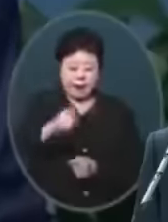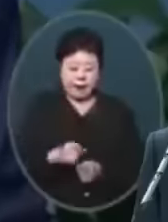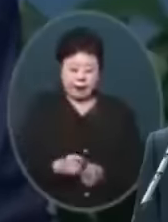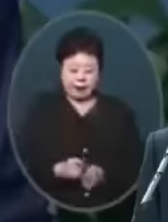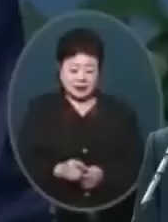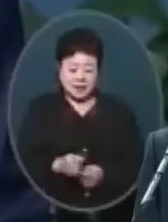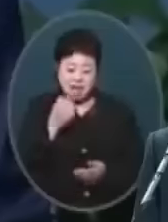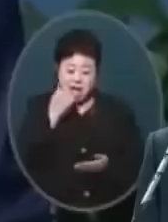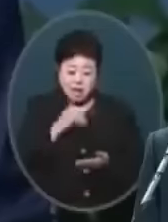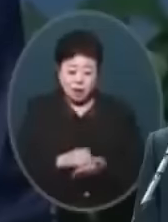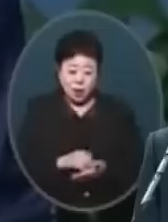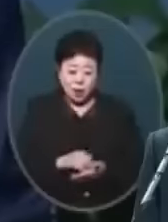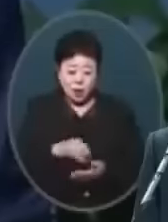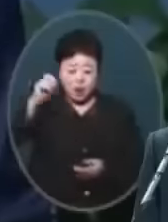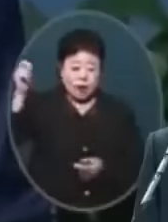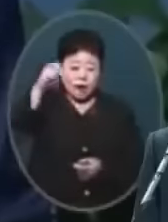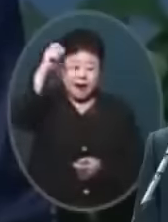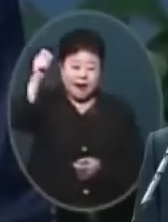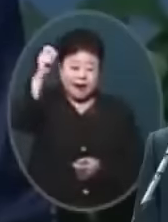물맷돌로 가지고